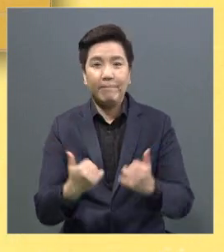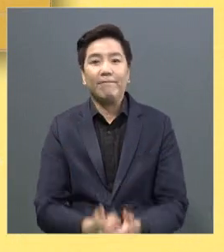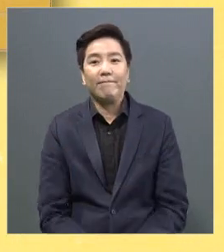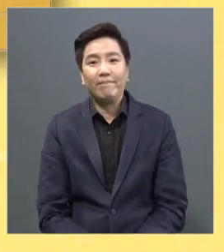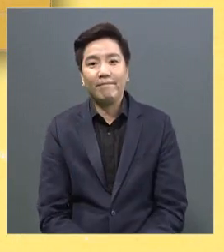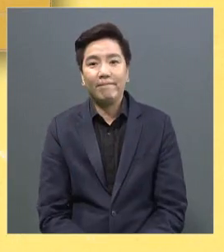ค่ะ